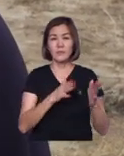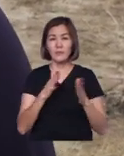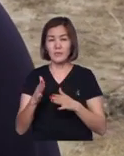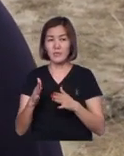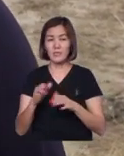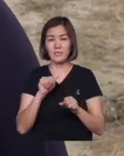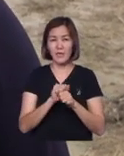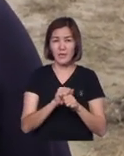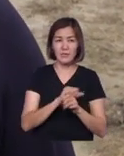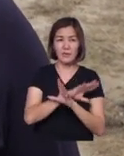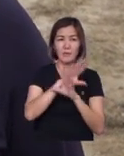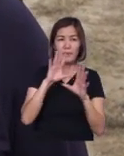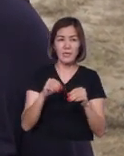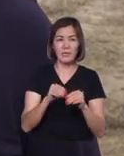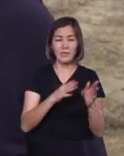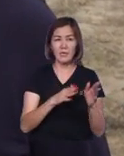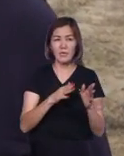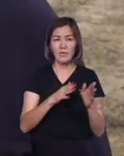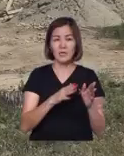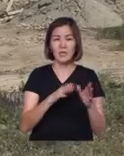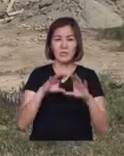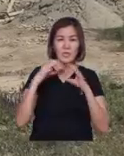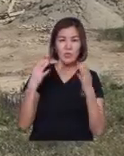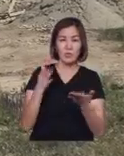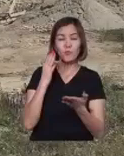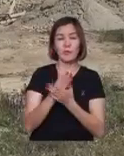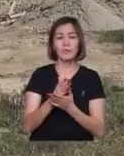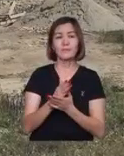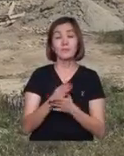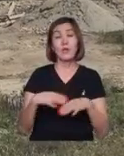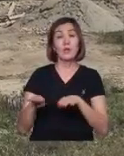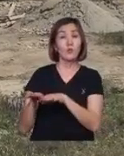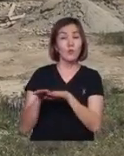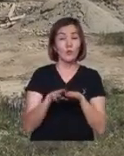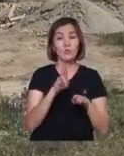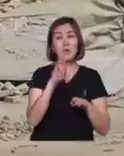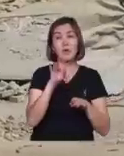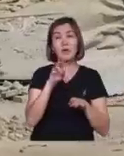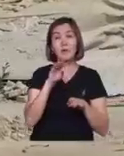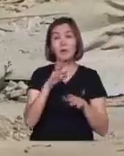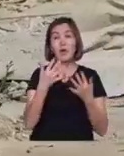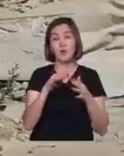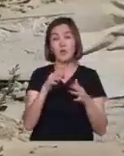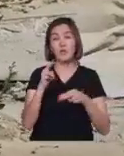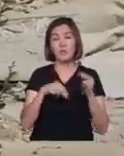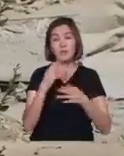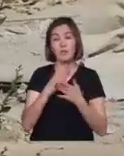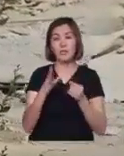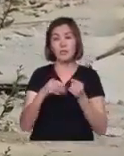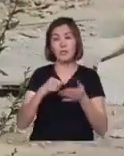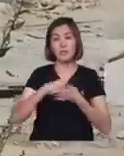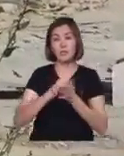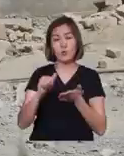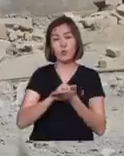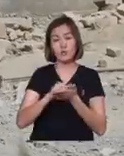стоянка істеліватыр, стадион істеліватыр. Дәл осыған ұқсас кешен Қарабұлақ ауылында да салынады. Қазір жер телімін бекіту